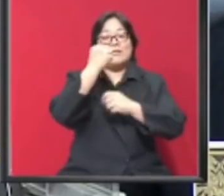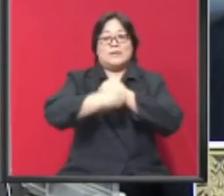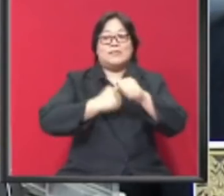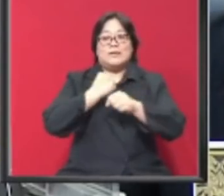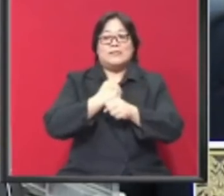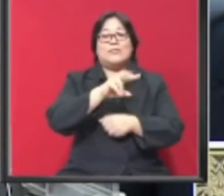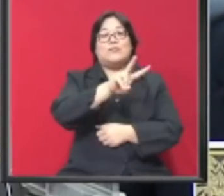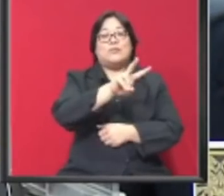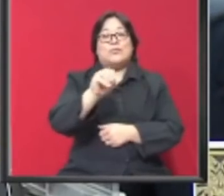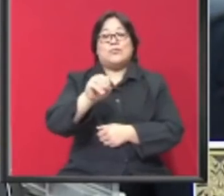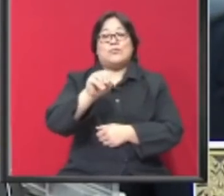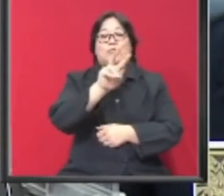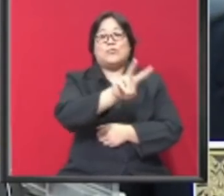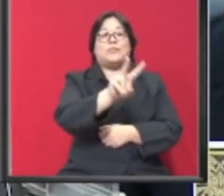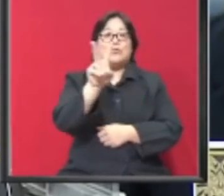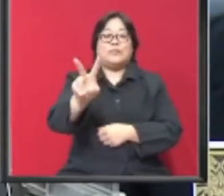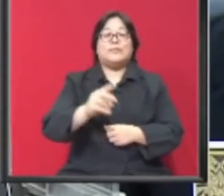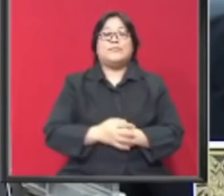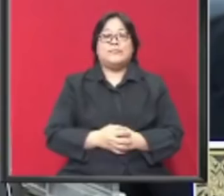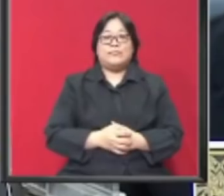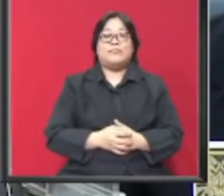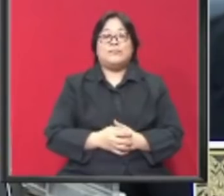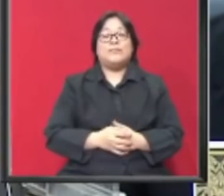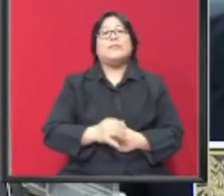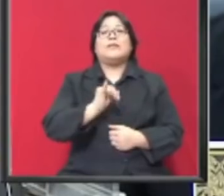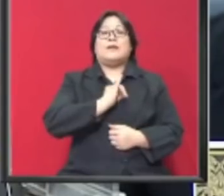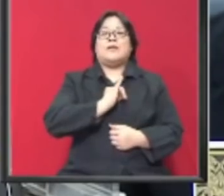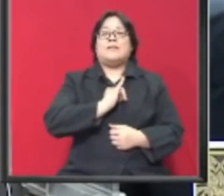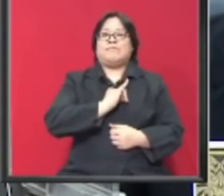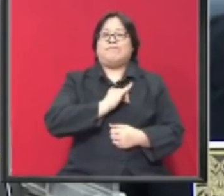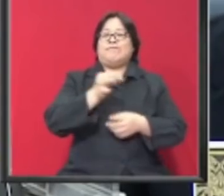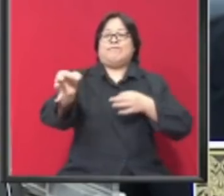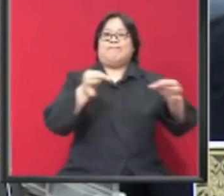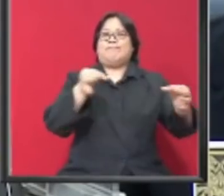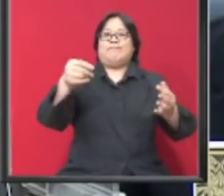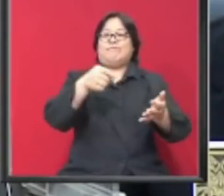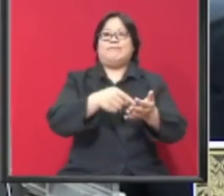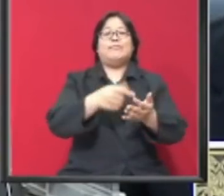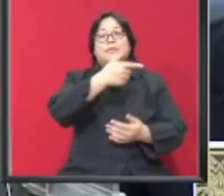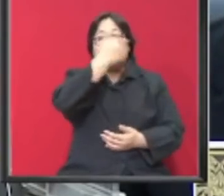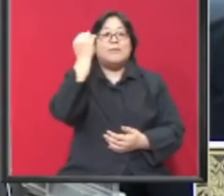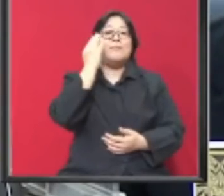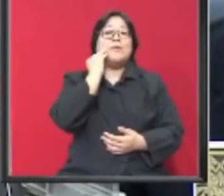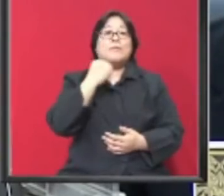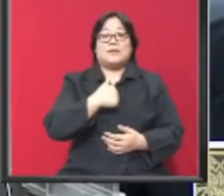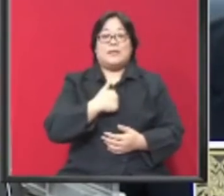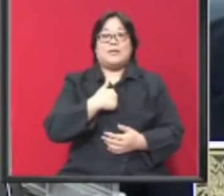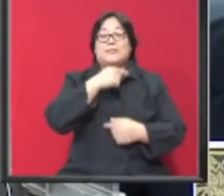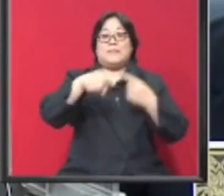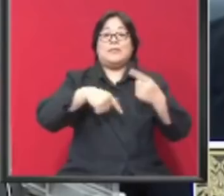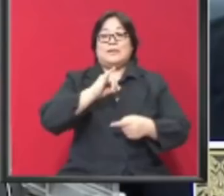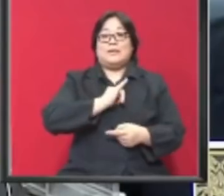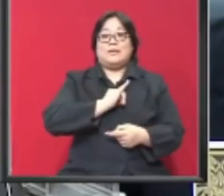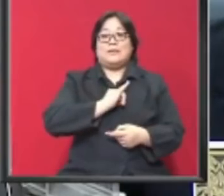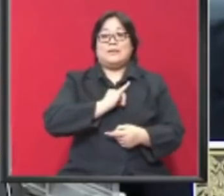Tahun 2022 saya sebut pegawai ini karena pengalaman saya Apabila